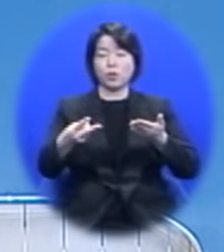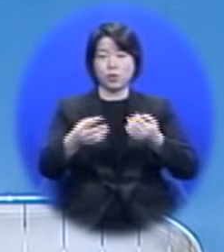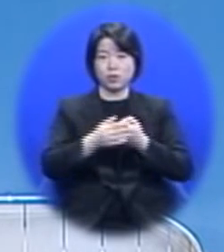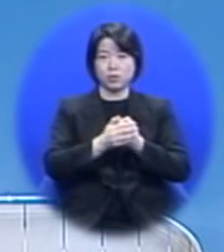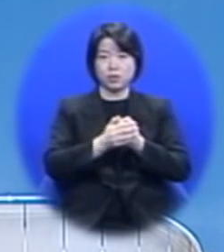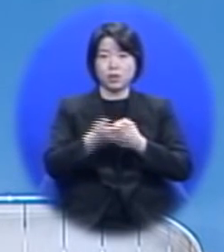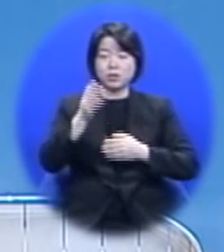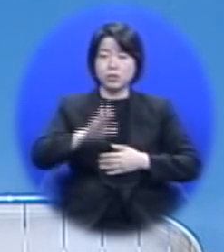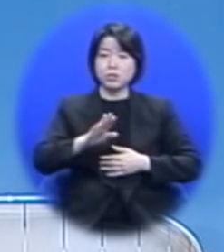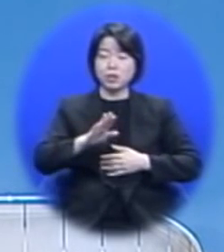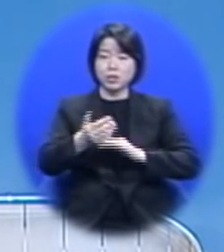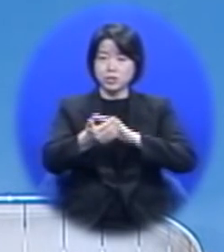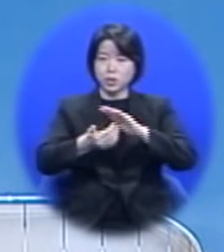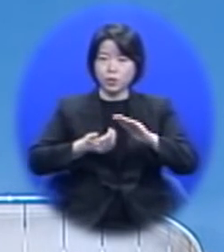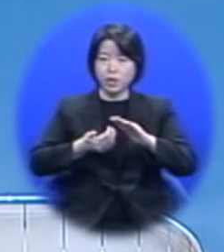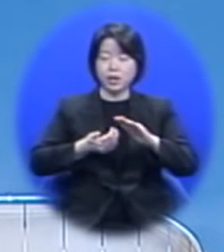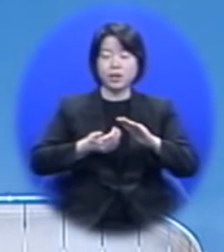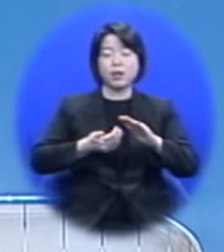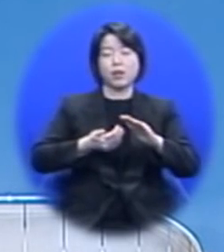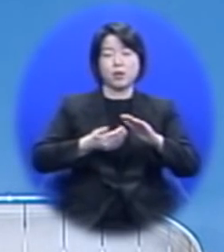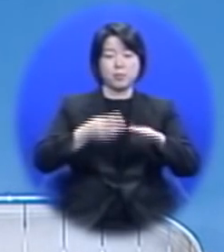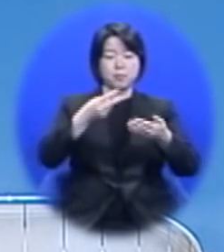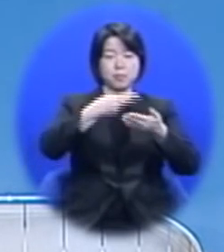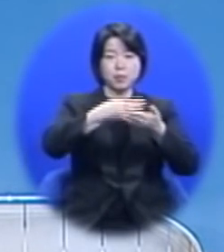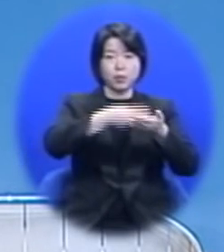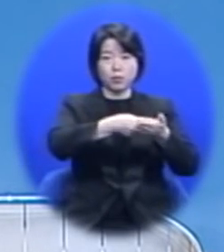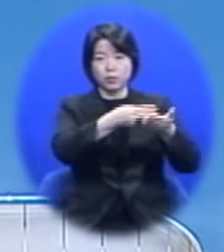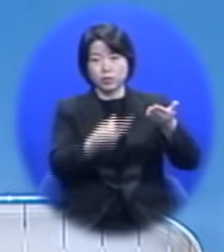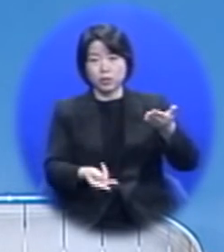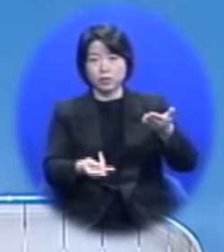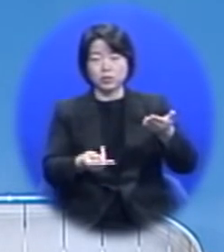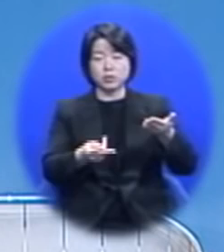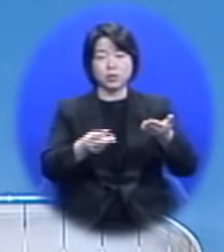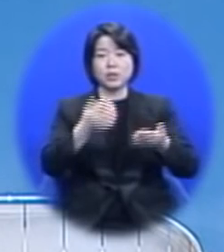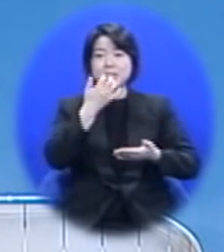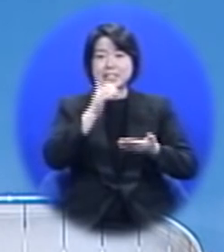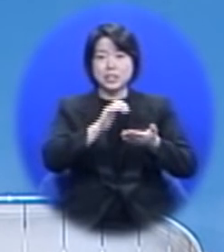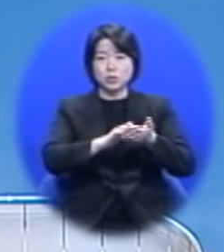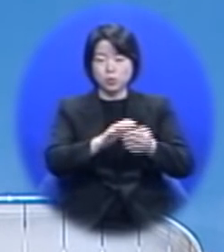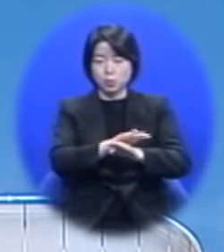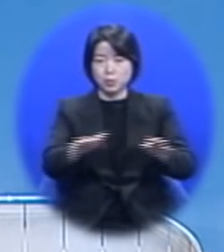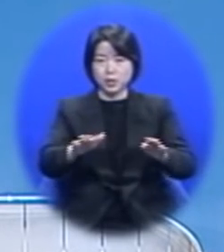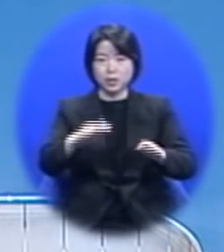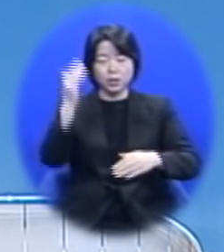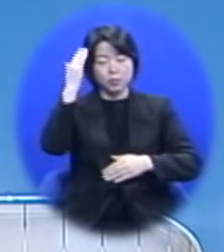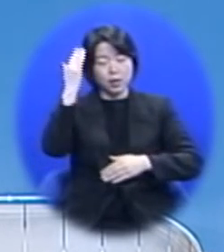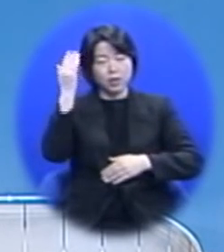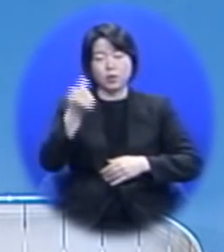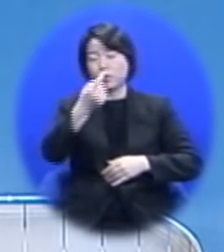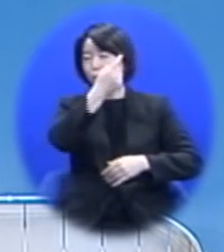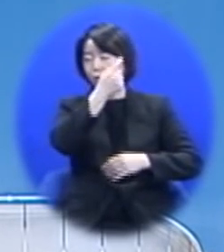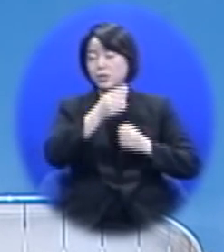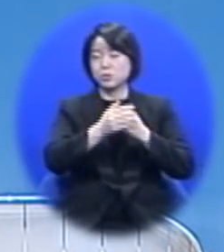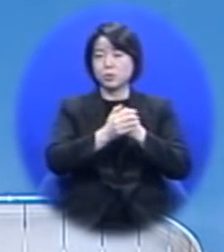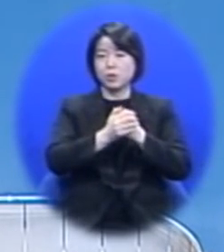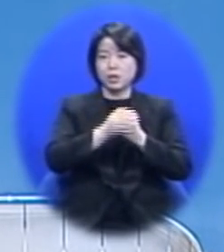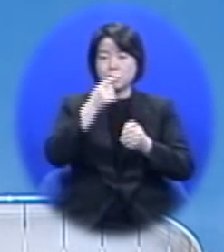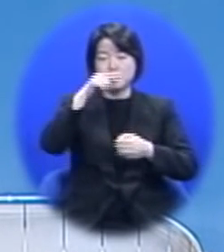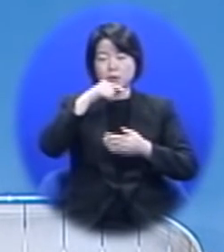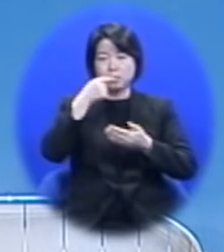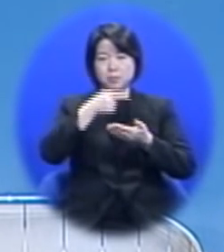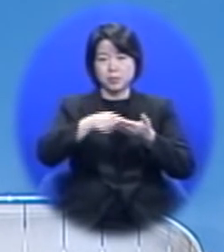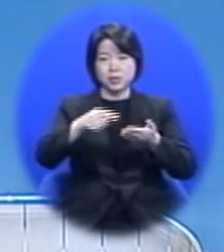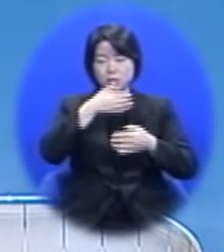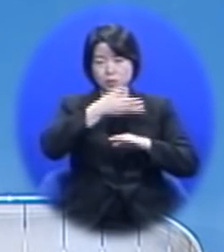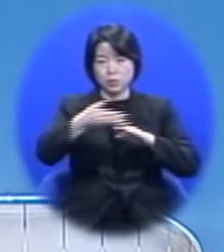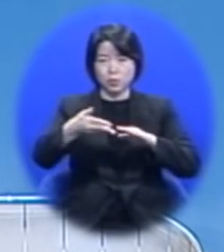병원 침대에서 대리석 바닥으로 떨어져서 왼쪽 뇌에 크게 출혈이 왔고 상태가 심각하여 응급으로